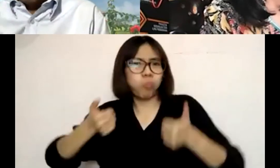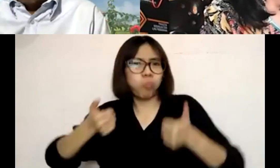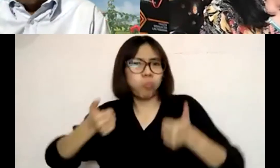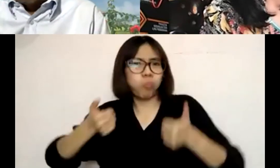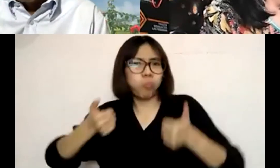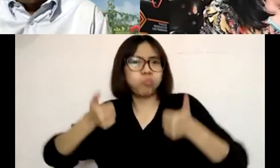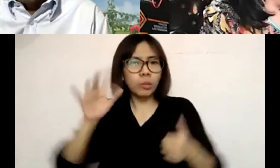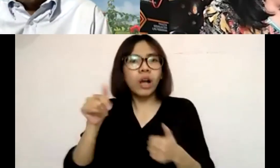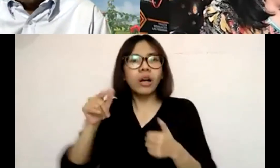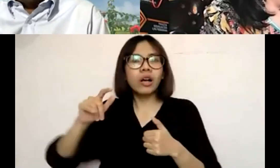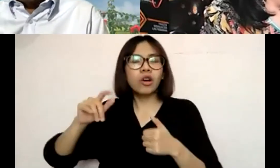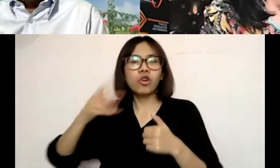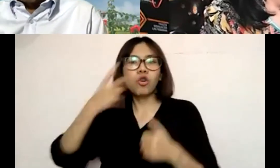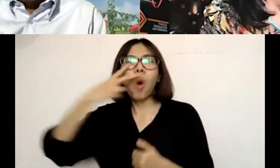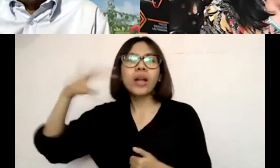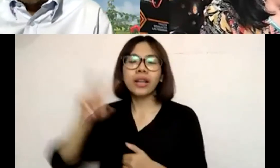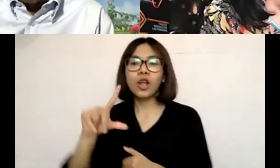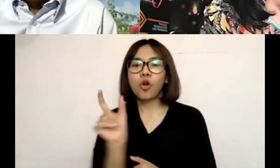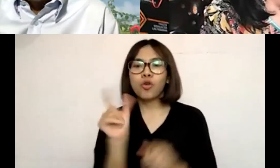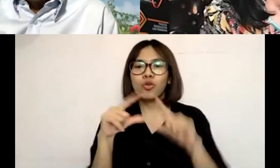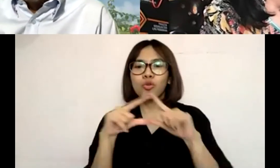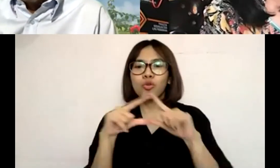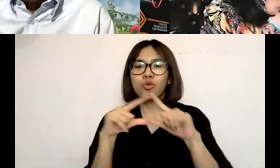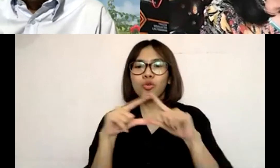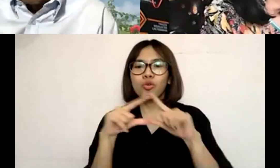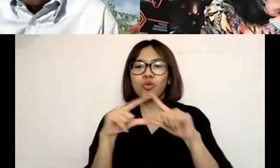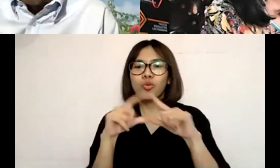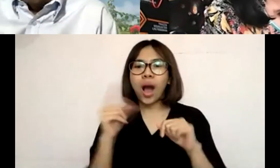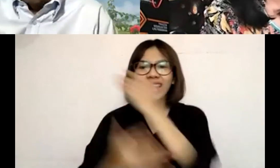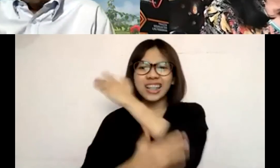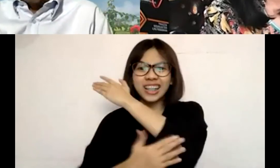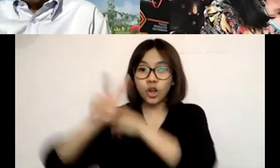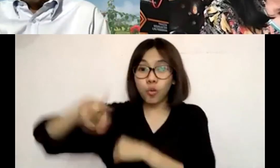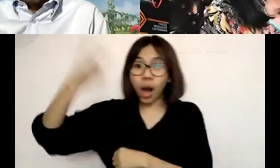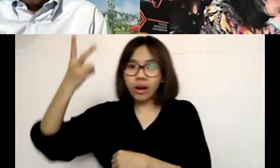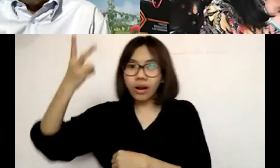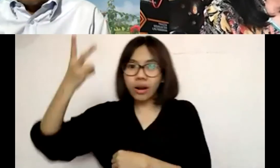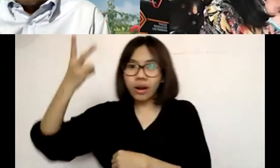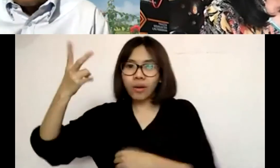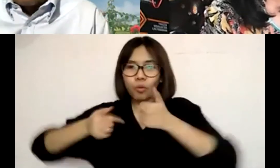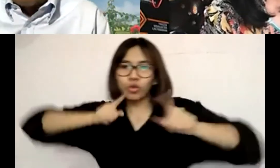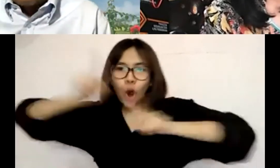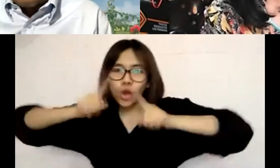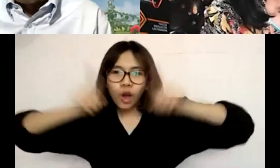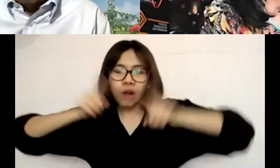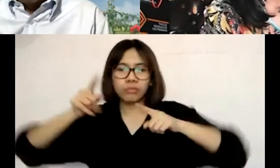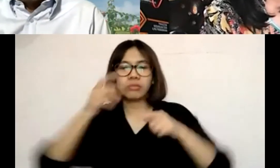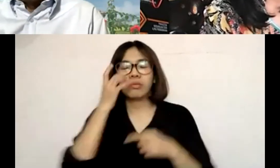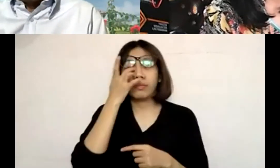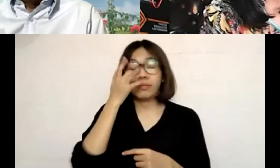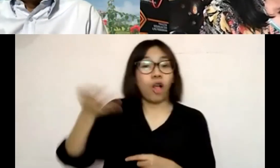beberapa waktu yang lalu kita mengikutkan lomba desain untuk anak-anak penyandang